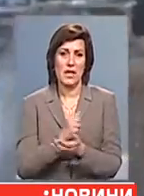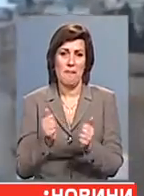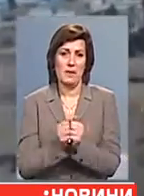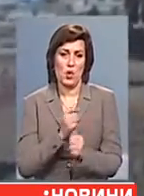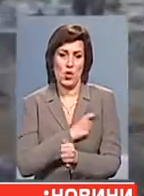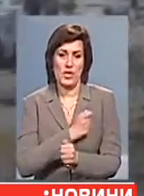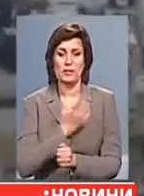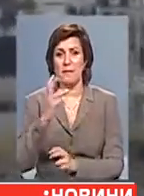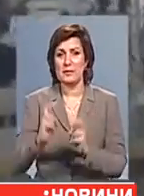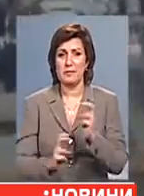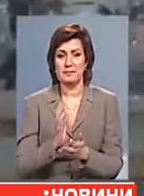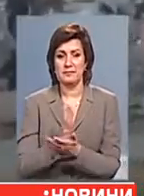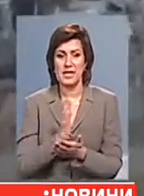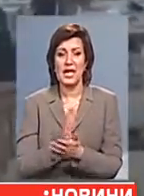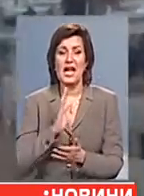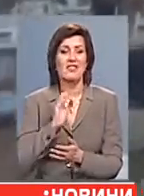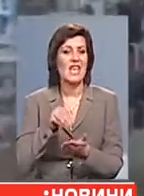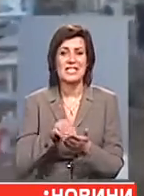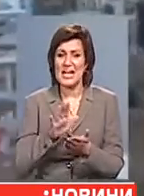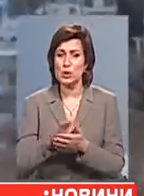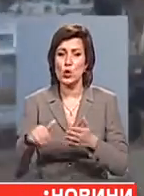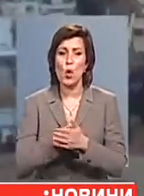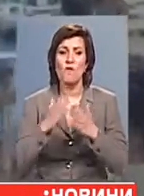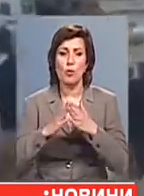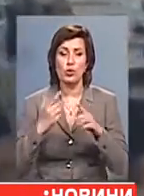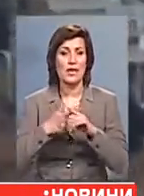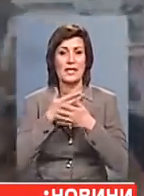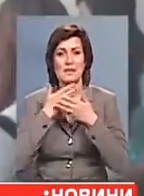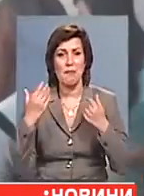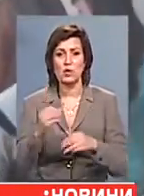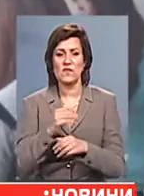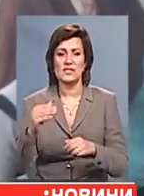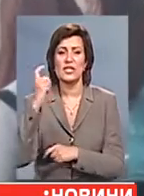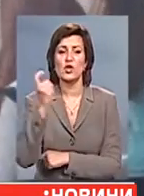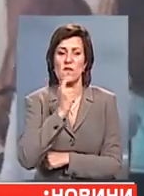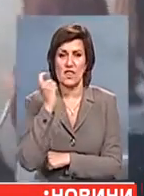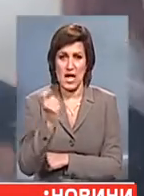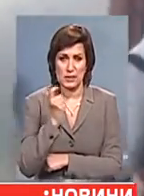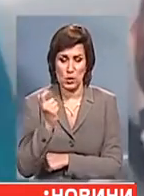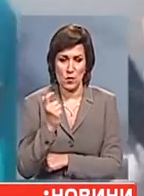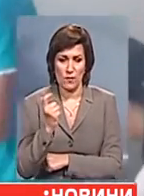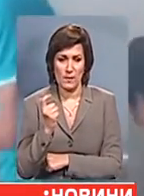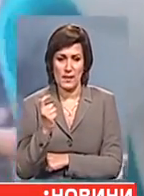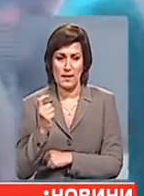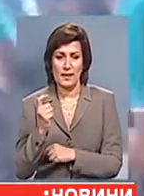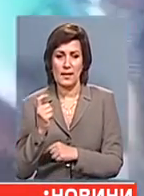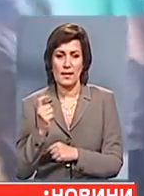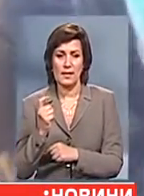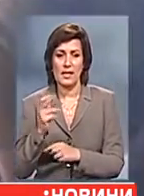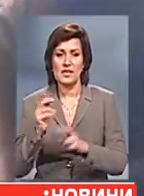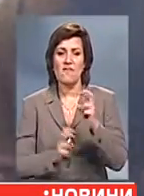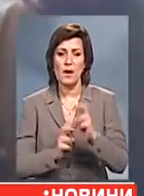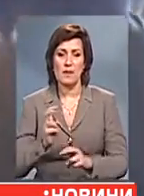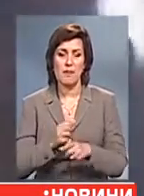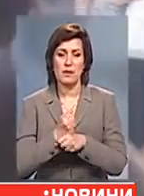5 підприємств розміщувалися в незареєстрованих новобудовах, які не мають офіційних власників, повідомили у Держприкордонслужбі. На